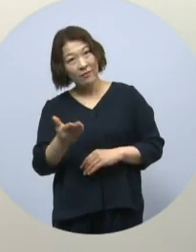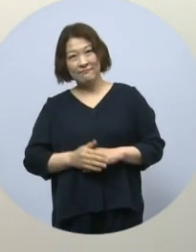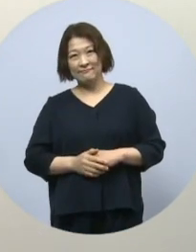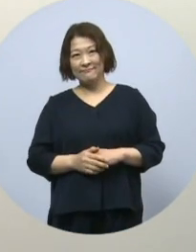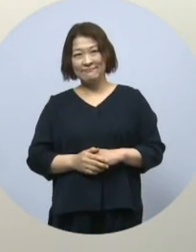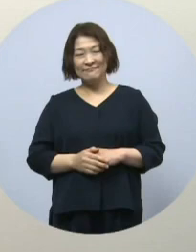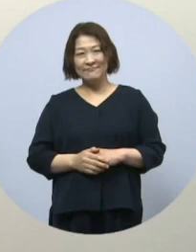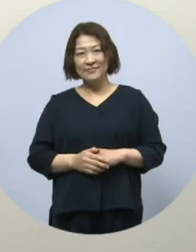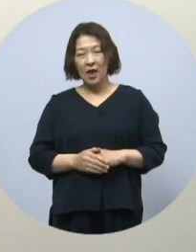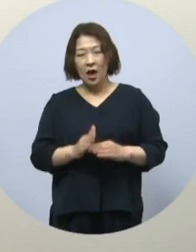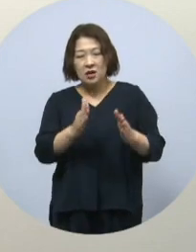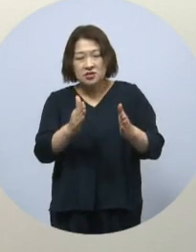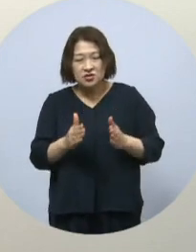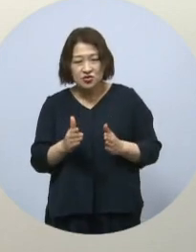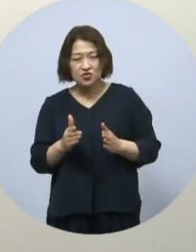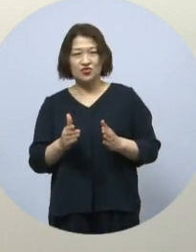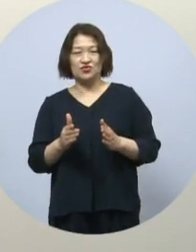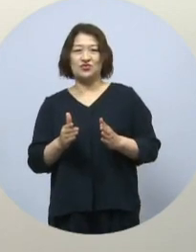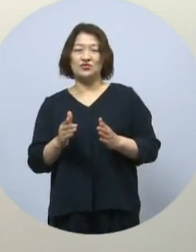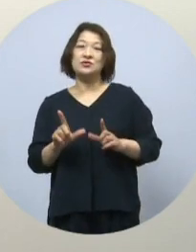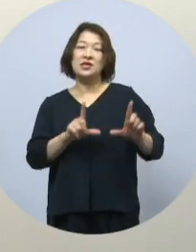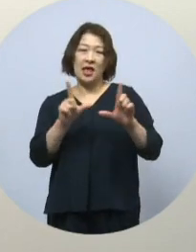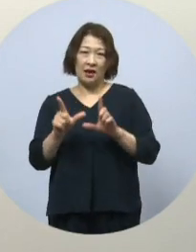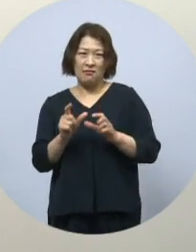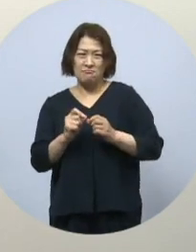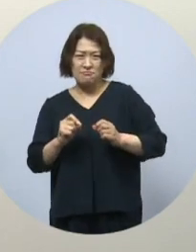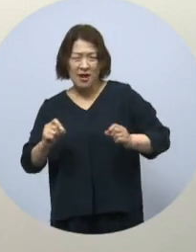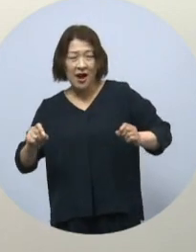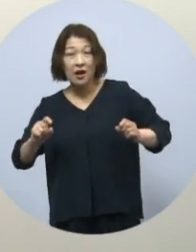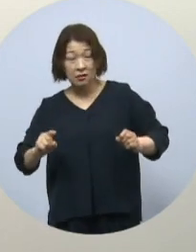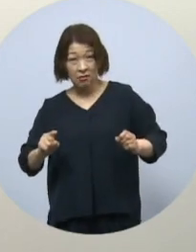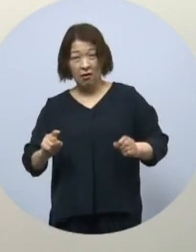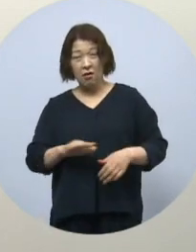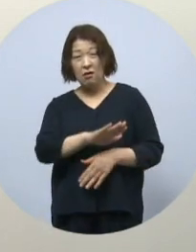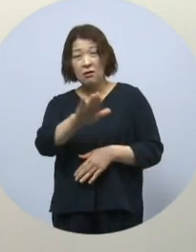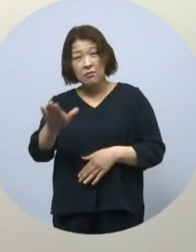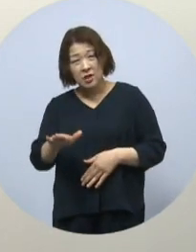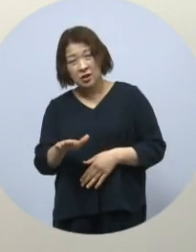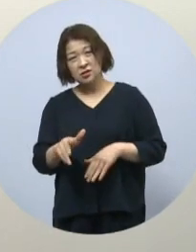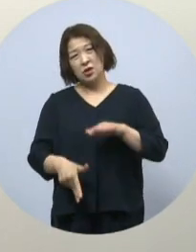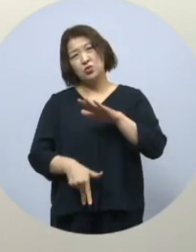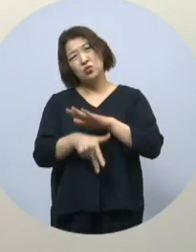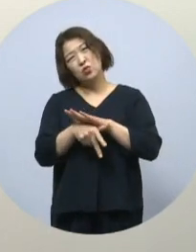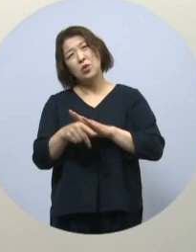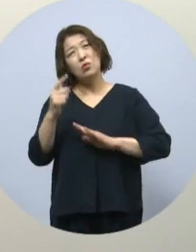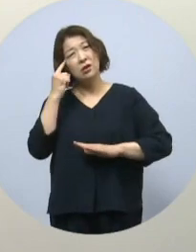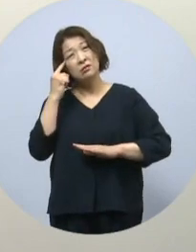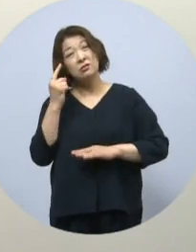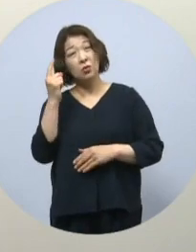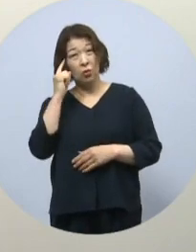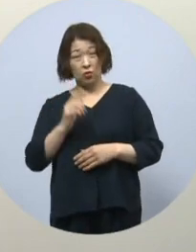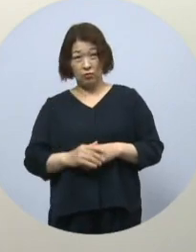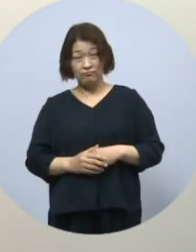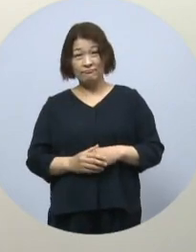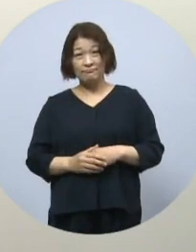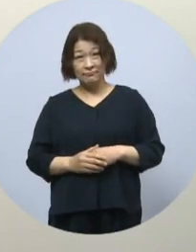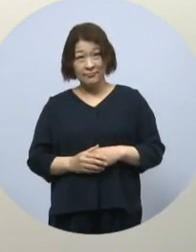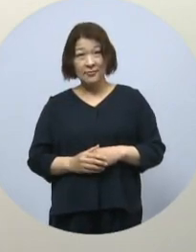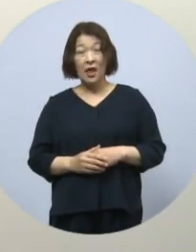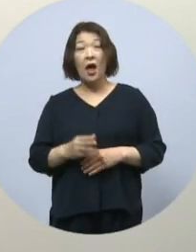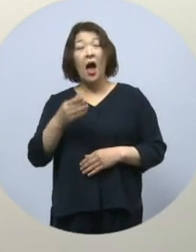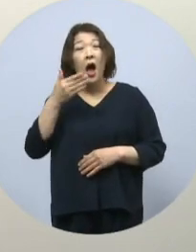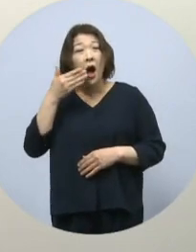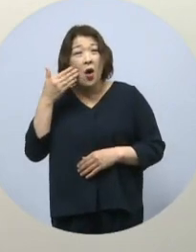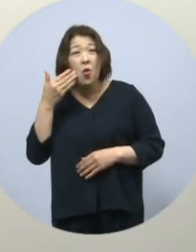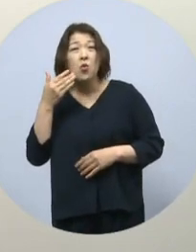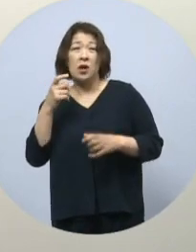か？自粛生活の長引く中、多くの方々が日々ストレスを感じています。青カードを使ってみ